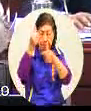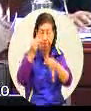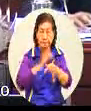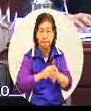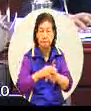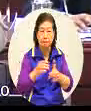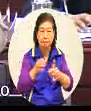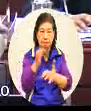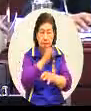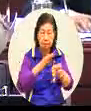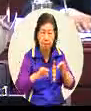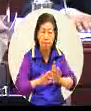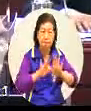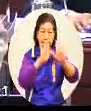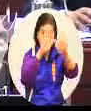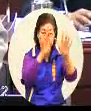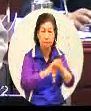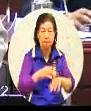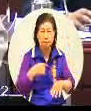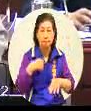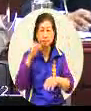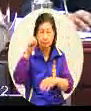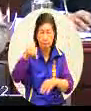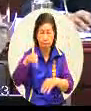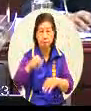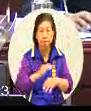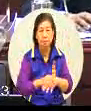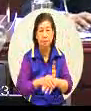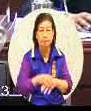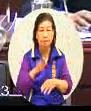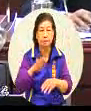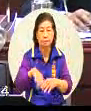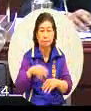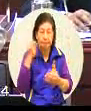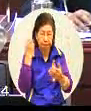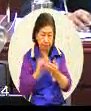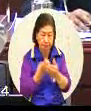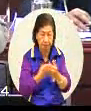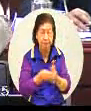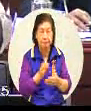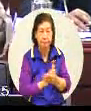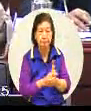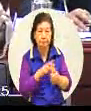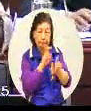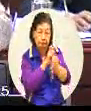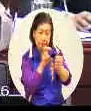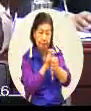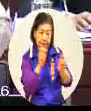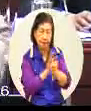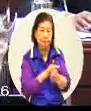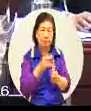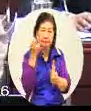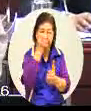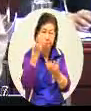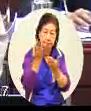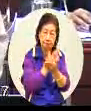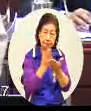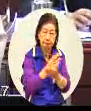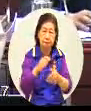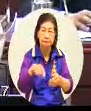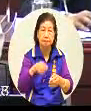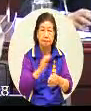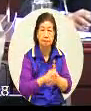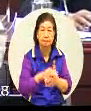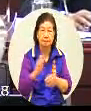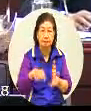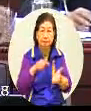所以说我的答复我刚才就跟李议员说，我们会严格把关，一方面我们会要他要来申请建